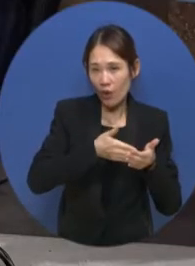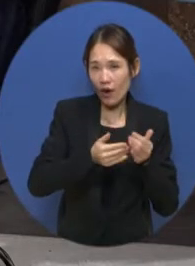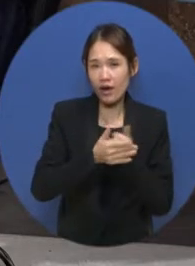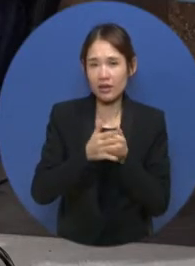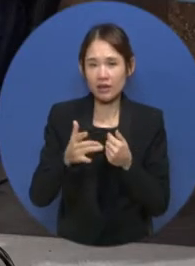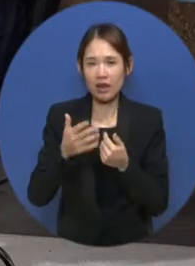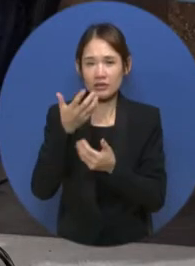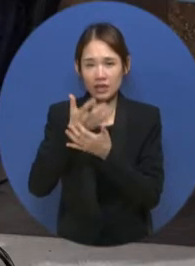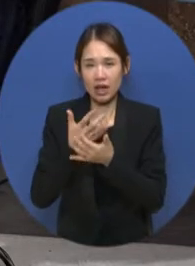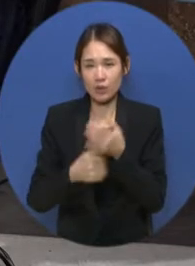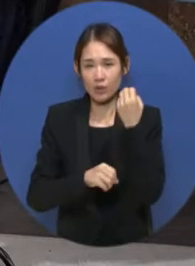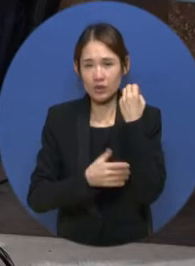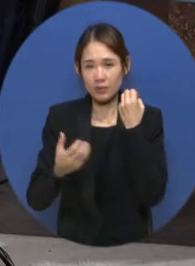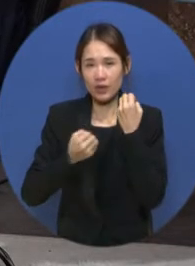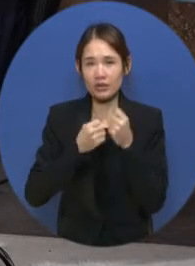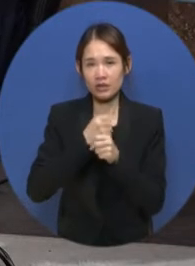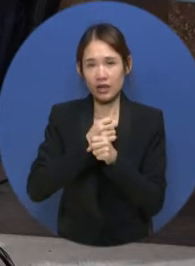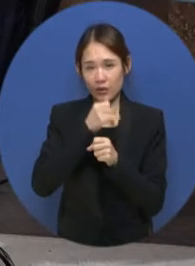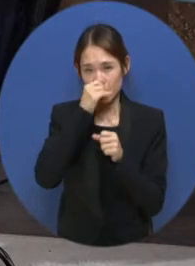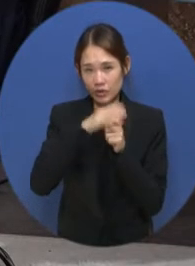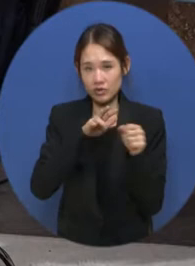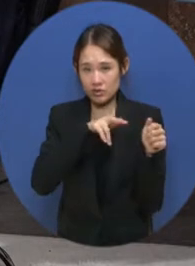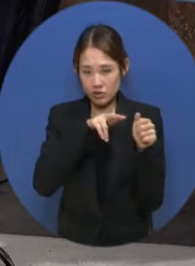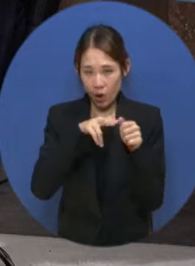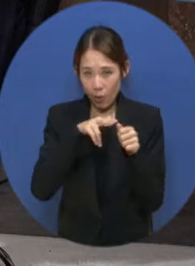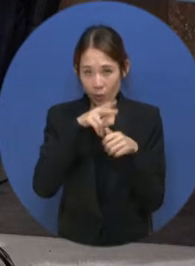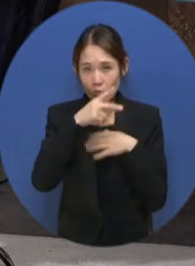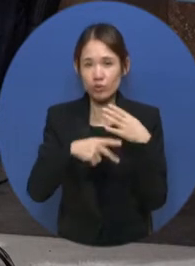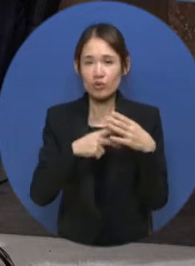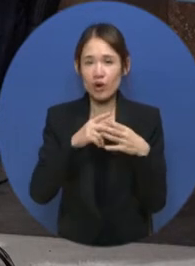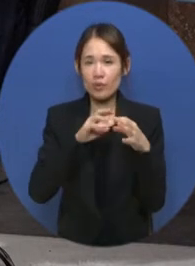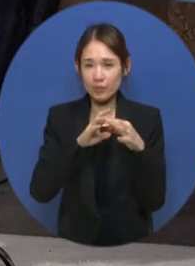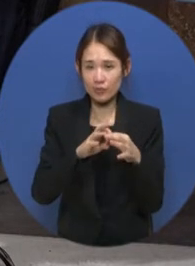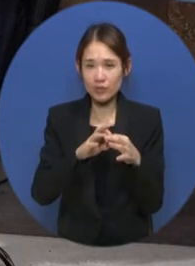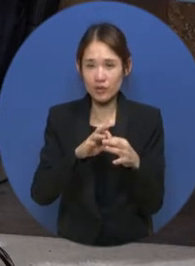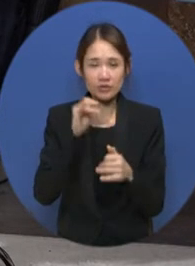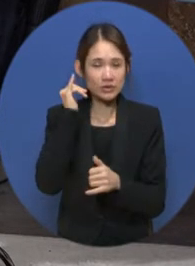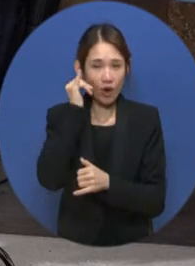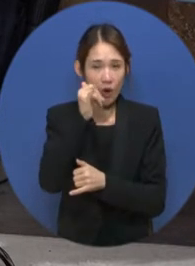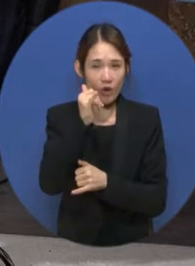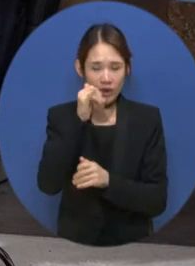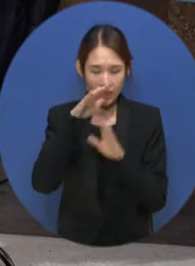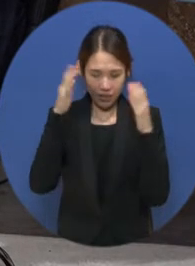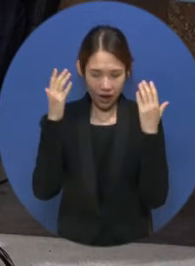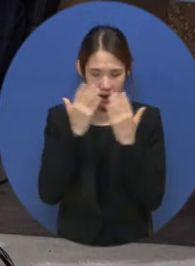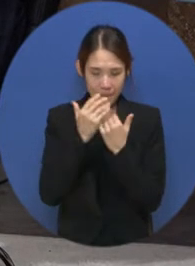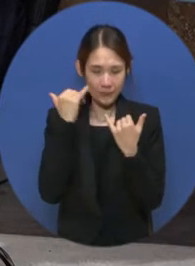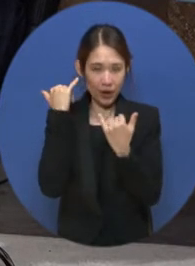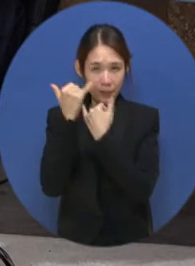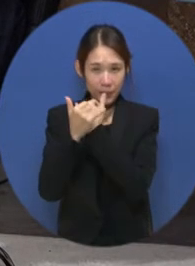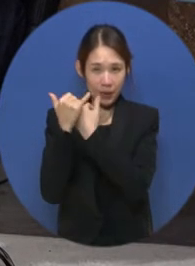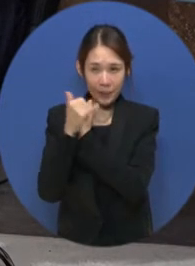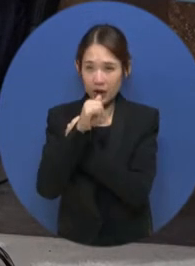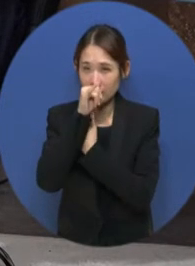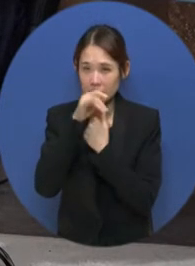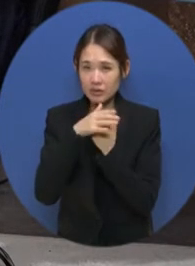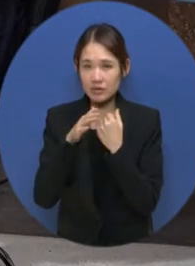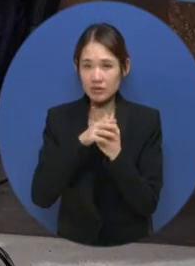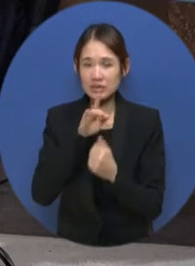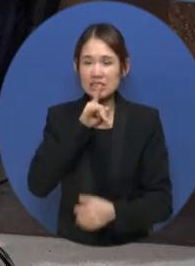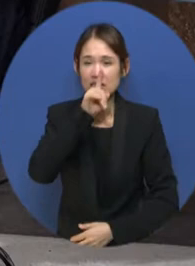기반으로 사고 있고요 그리고 이 정보시스템에 는 이제 전화 까지 다 같이 연결이 되어 있습니다 저희 신고 전화를